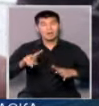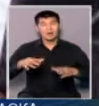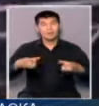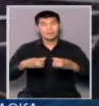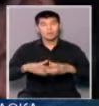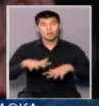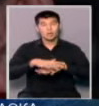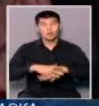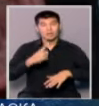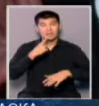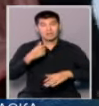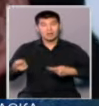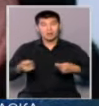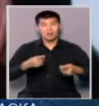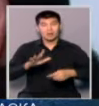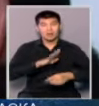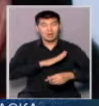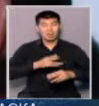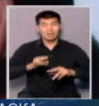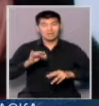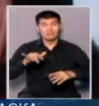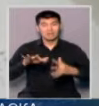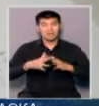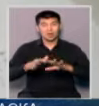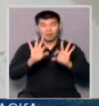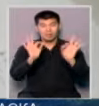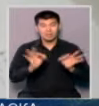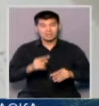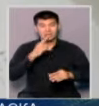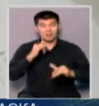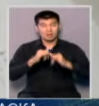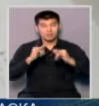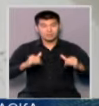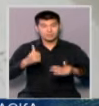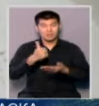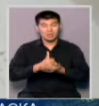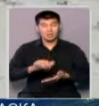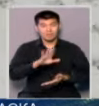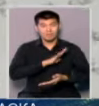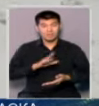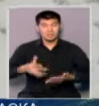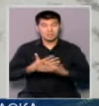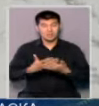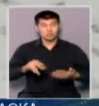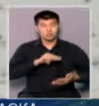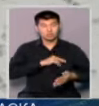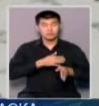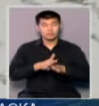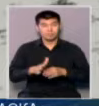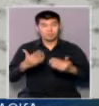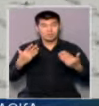қорығын тіл басқармасын басқарды. Индер аудандық мәдениет және тілдерді дамыту бөлімінің басшысы секілді қызмет